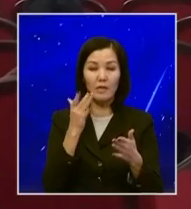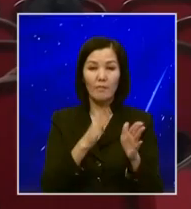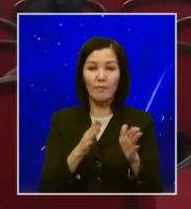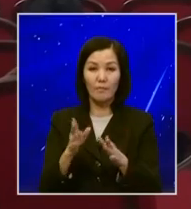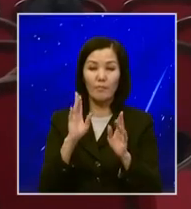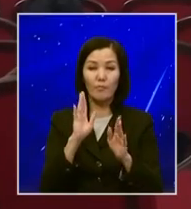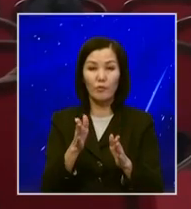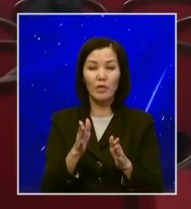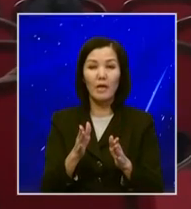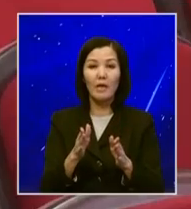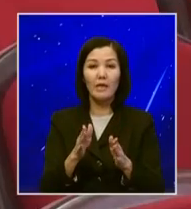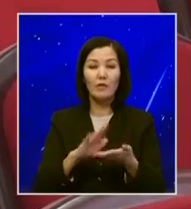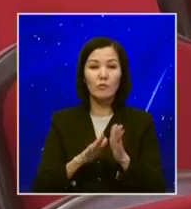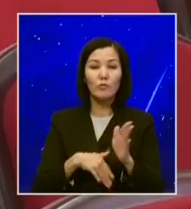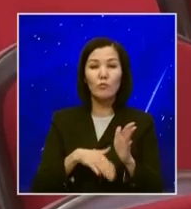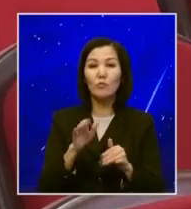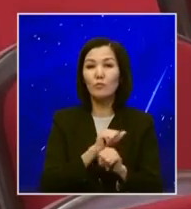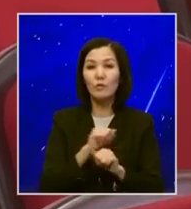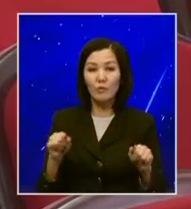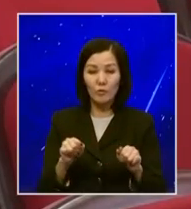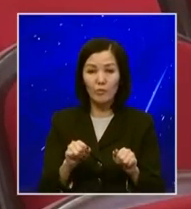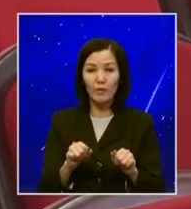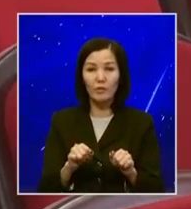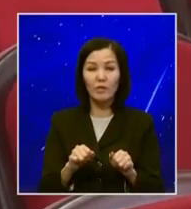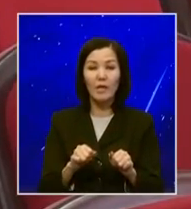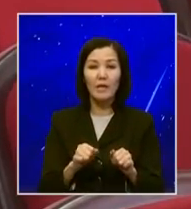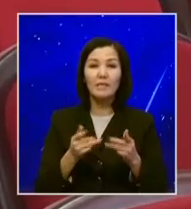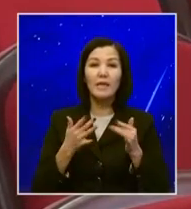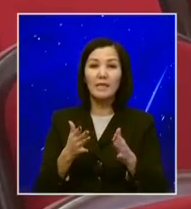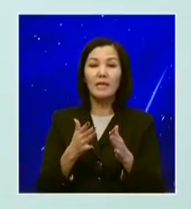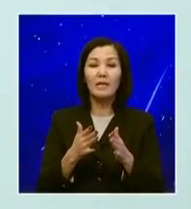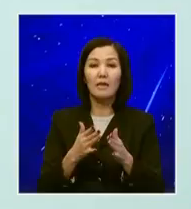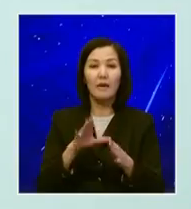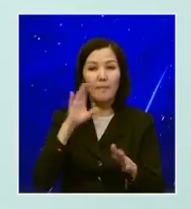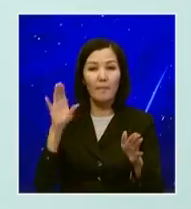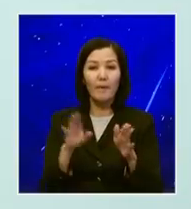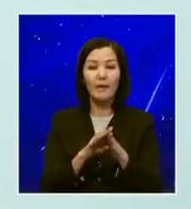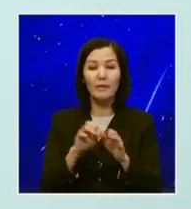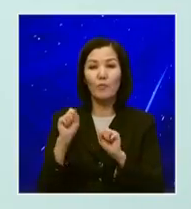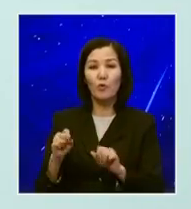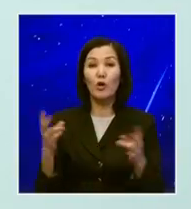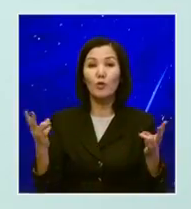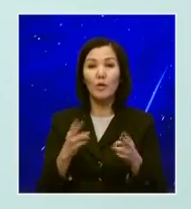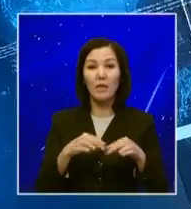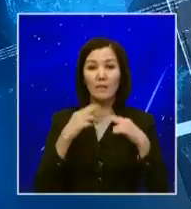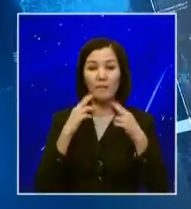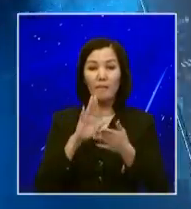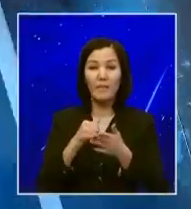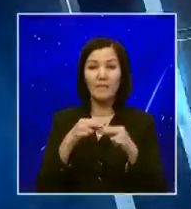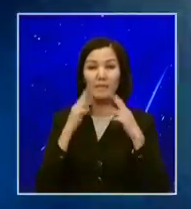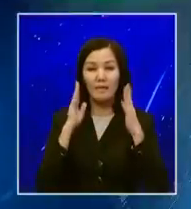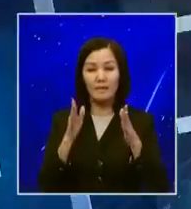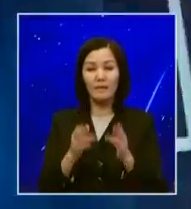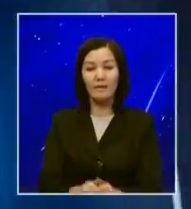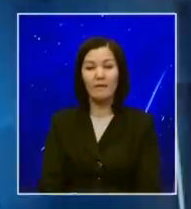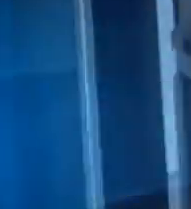үмітті. Эпидахуалды ушықтырмас үшін қазір мүмкіндігінше санитарлық талаптарды барынша сақтау қажеттігін қаперге салды. Мадина